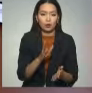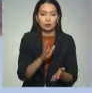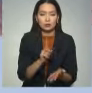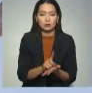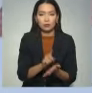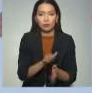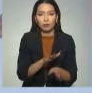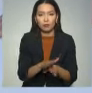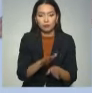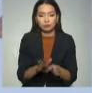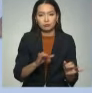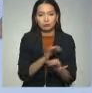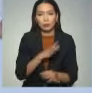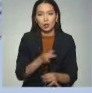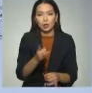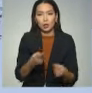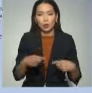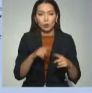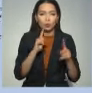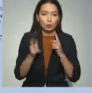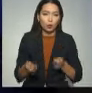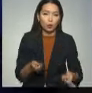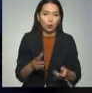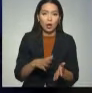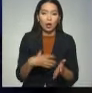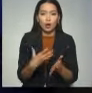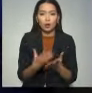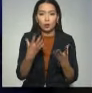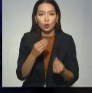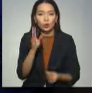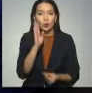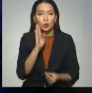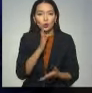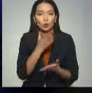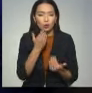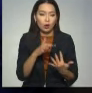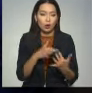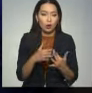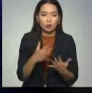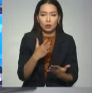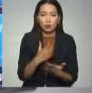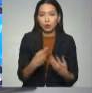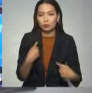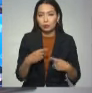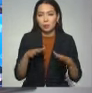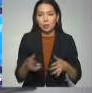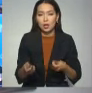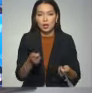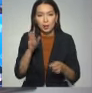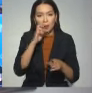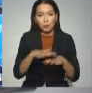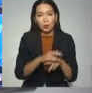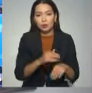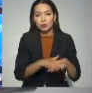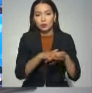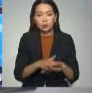талқыланды. Республикалық қоғамдық кеңес төрағасының айтуынша әлі күнге дейін ауызсусыз отырған ауылдар бар. Жергілікті билік мемлекет тарапынан бөлінген